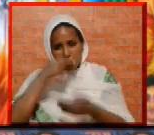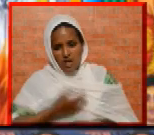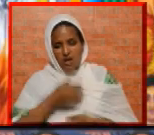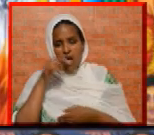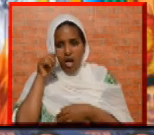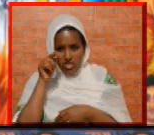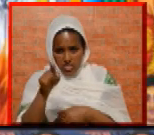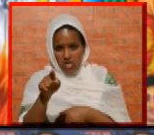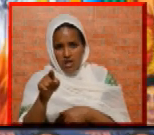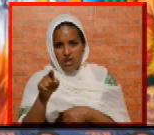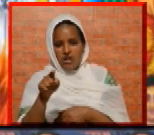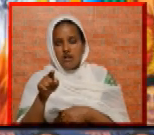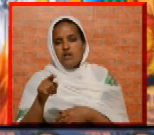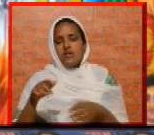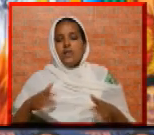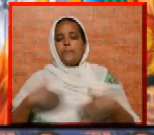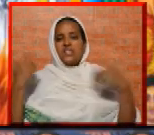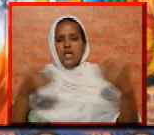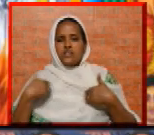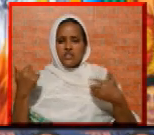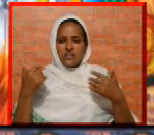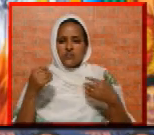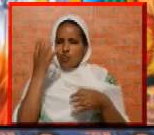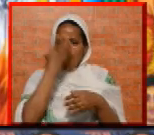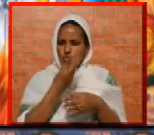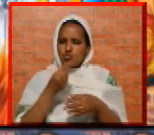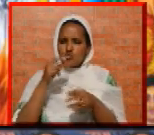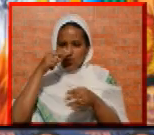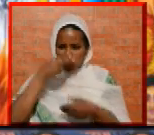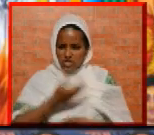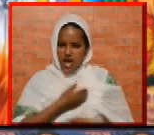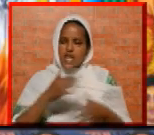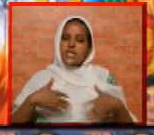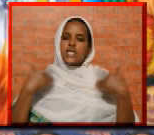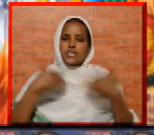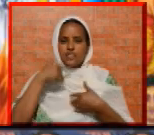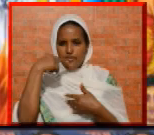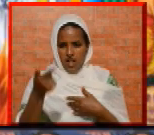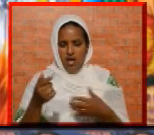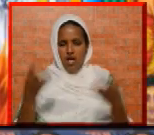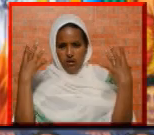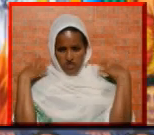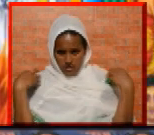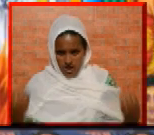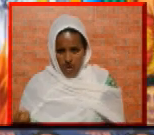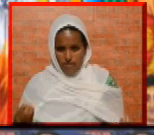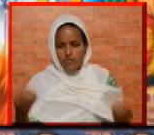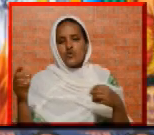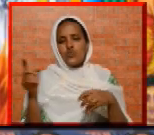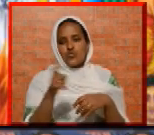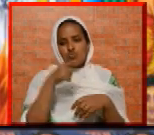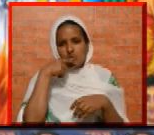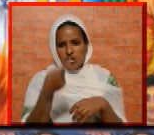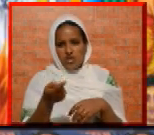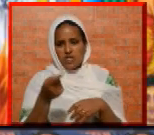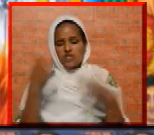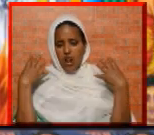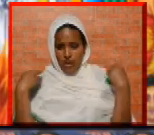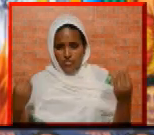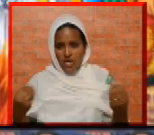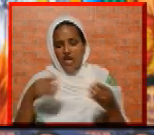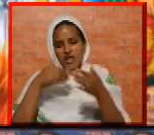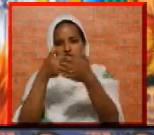ህፃን አንተ የምታስደስት አስደሳች ህፃን ደስ ይበል ሰላምታ ይሁንልህ